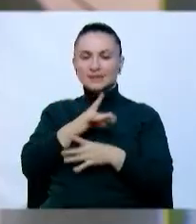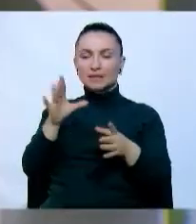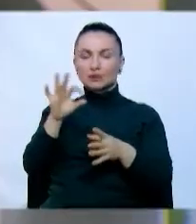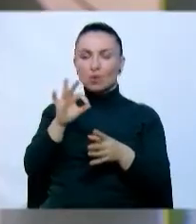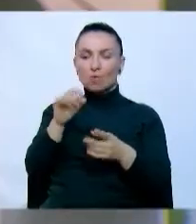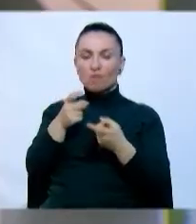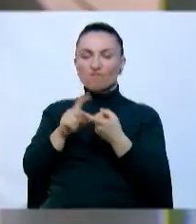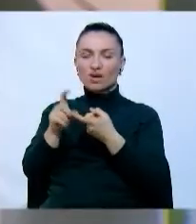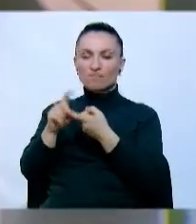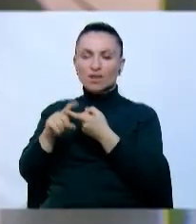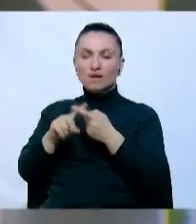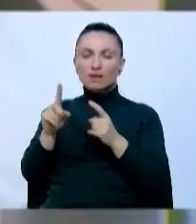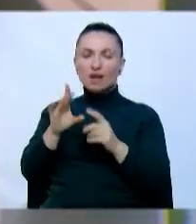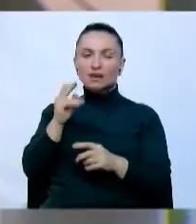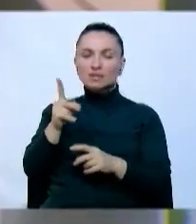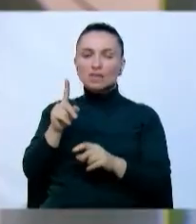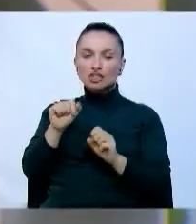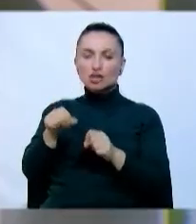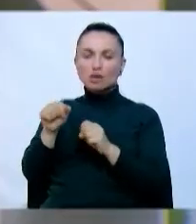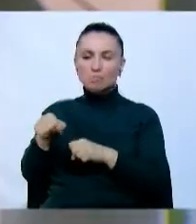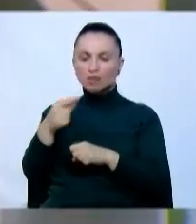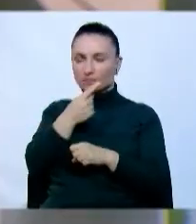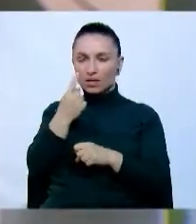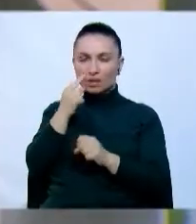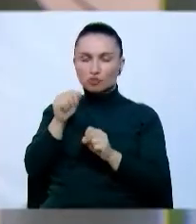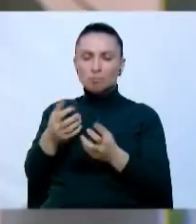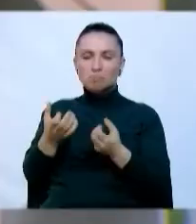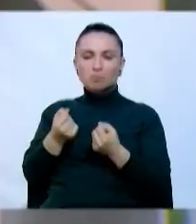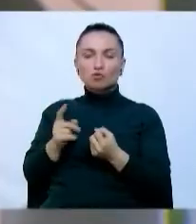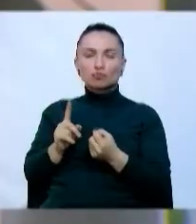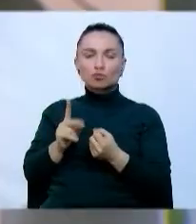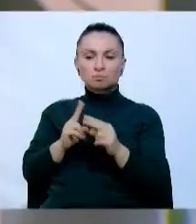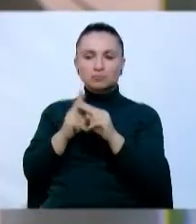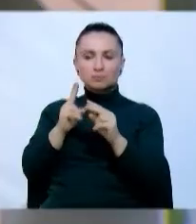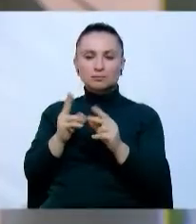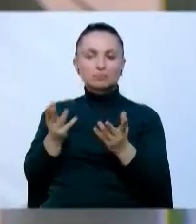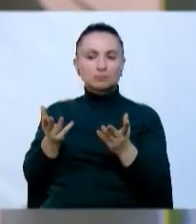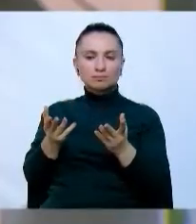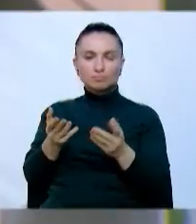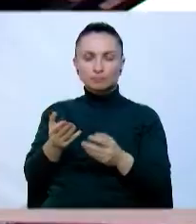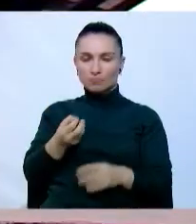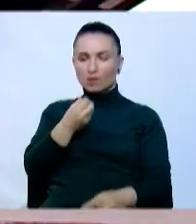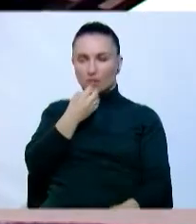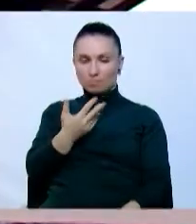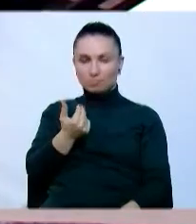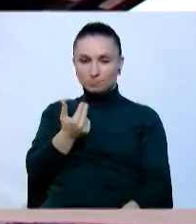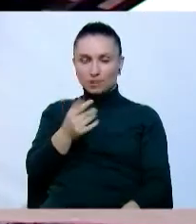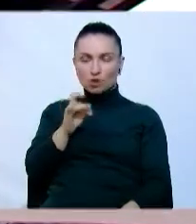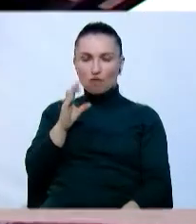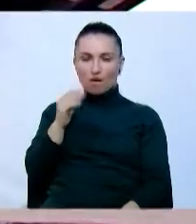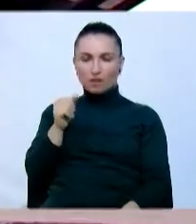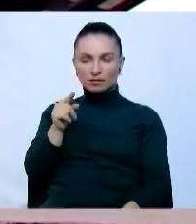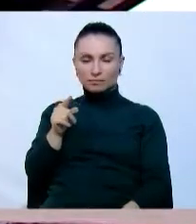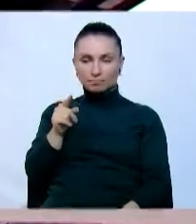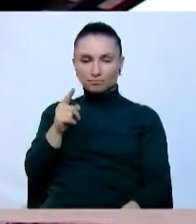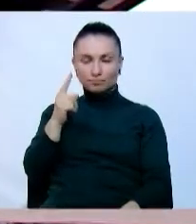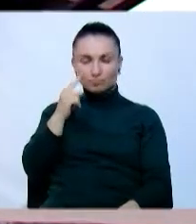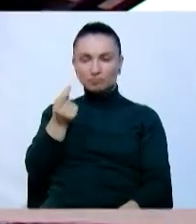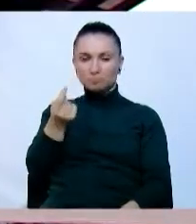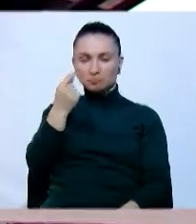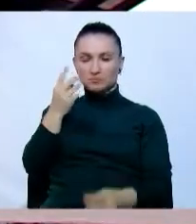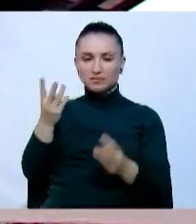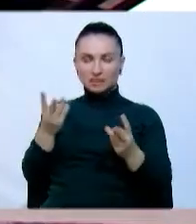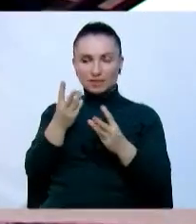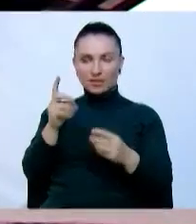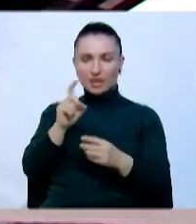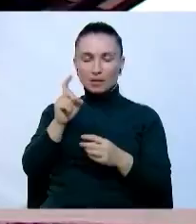სადღესასწაულოდ ყველაზე ხშირად რა რისკი შეიძლება ქონდეს რქოვანას? კი ბატონო. ქოვანის თერმული დამწრობა, ქოვანის